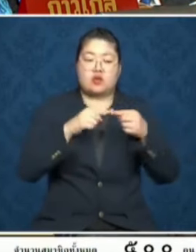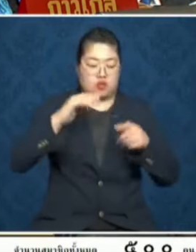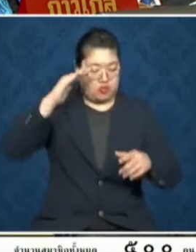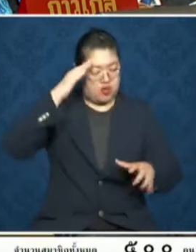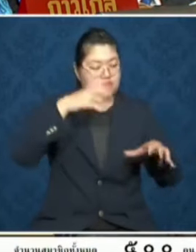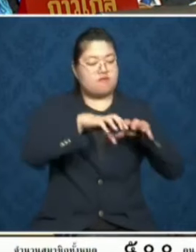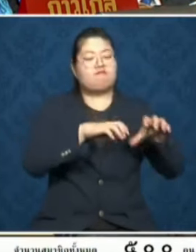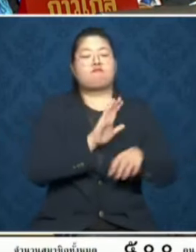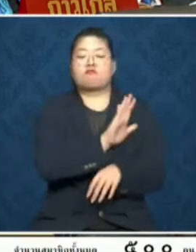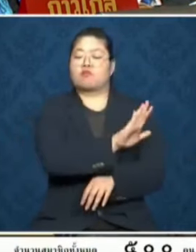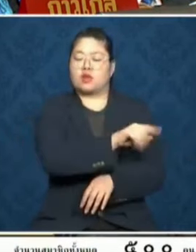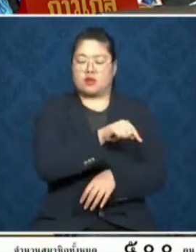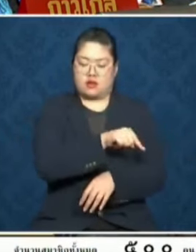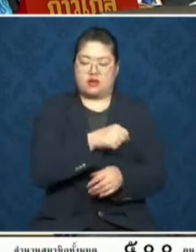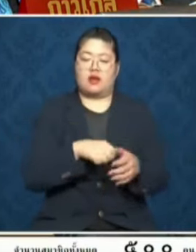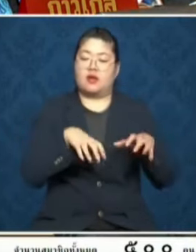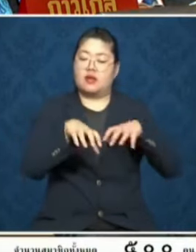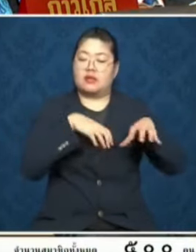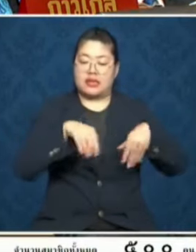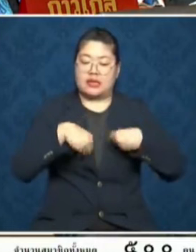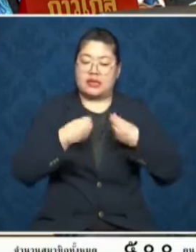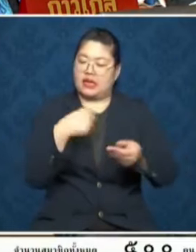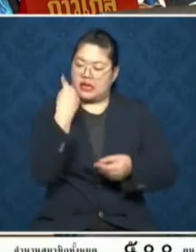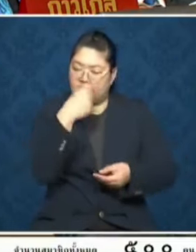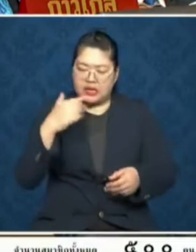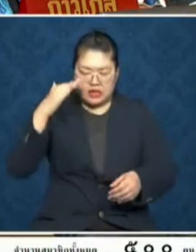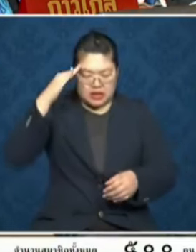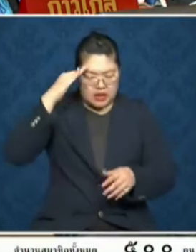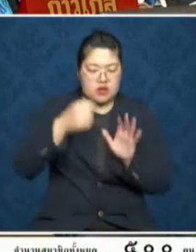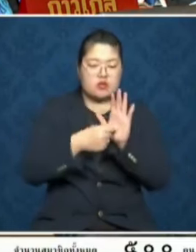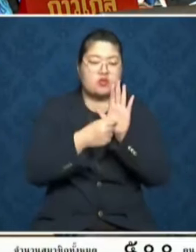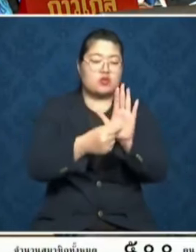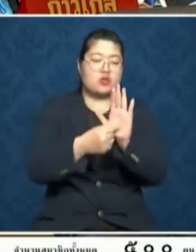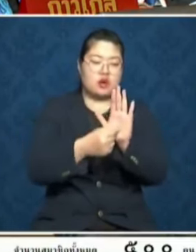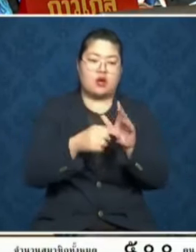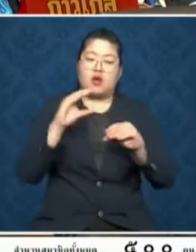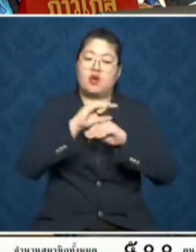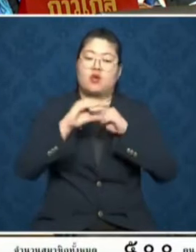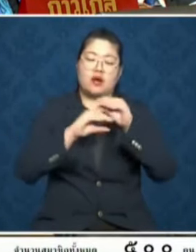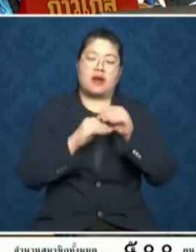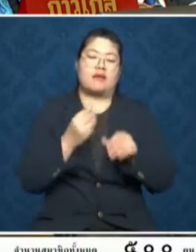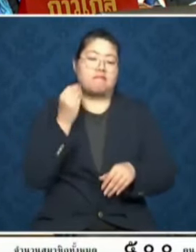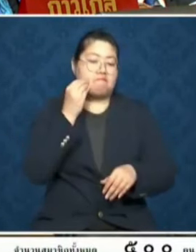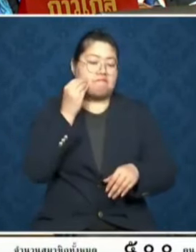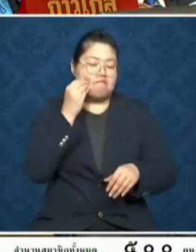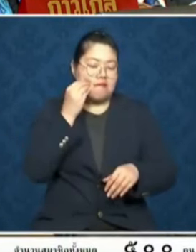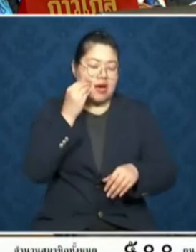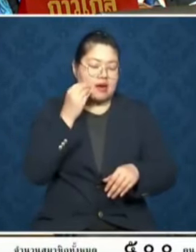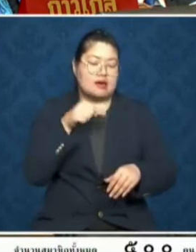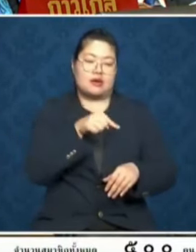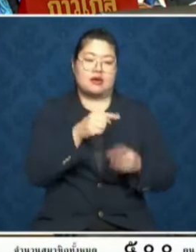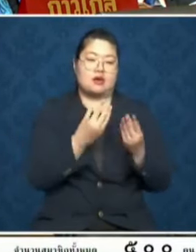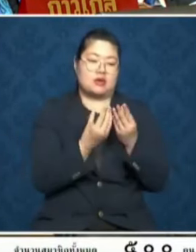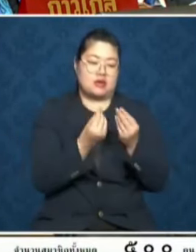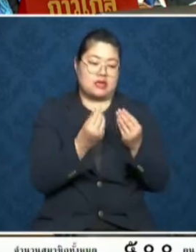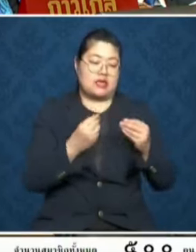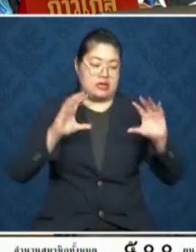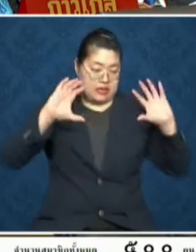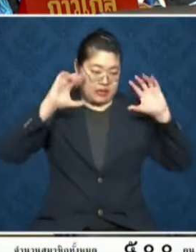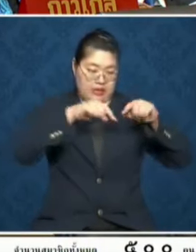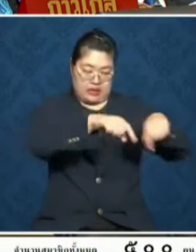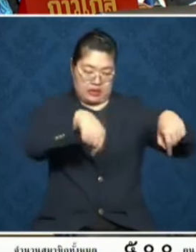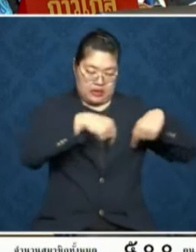เองเพื่อนำไปจัดสรรให้กับกำลังพลอย่างเช่นโครงการบ้านประชารัฐบนที่ดินราชพัสดุหรือโ